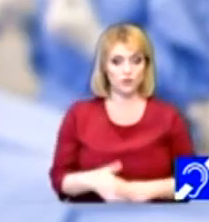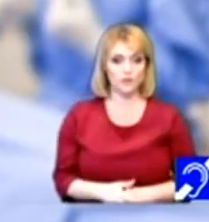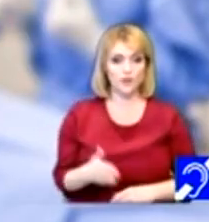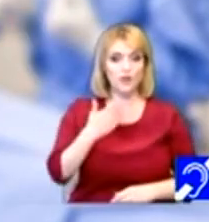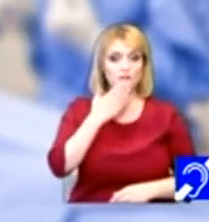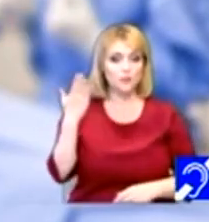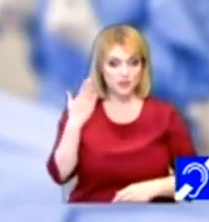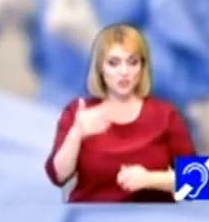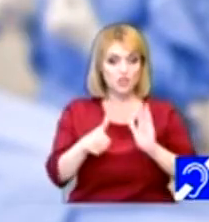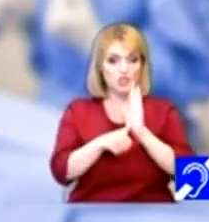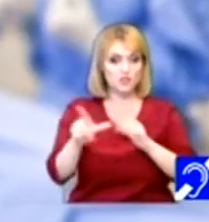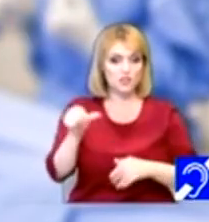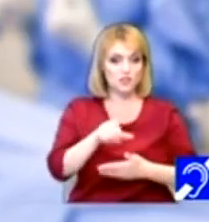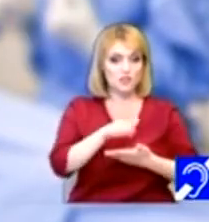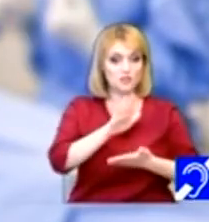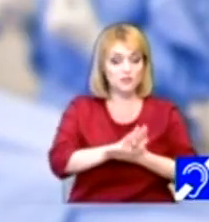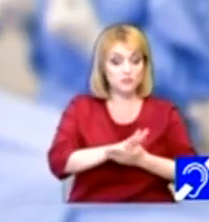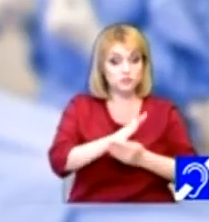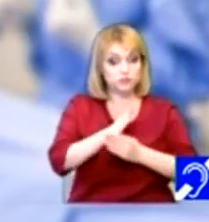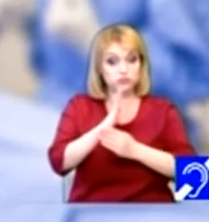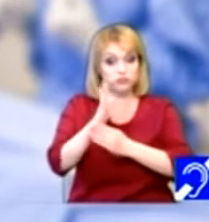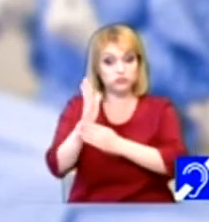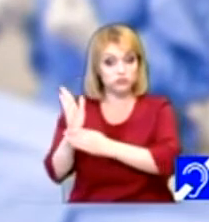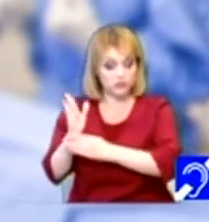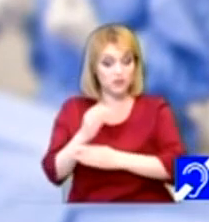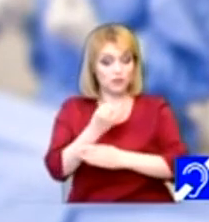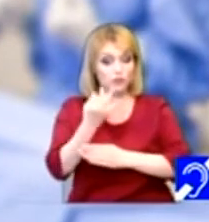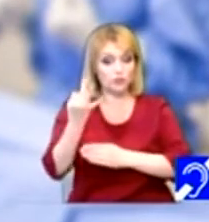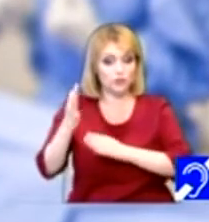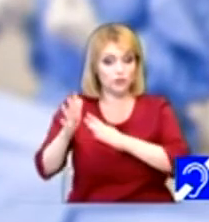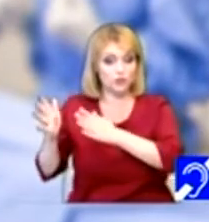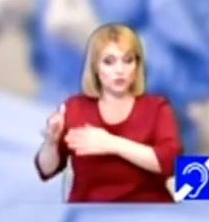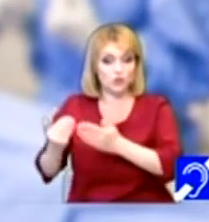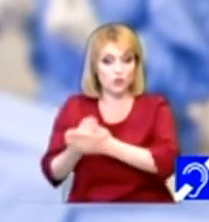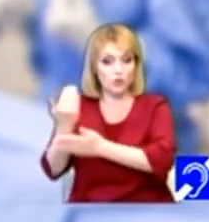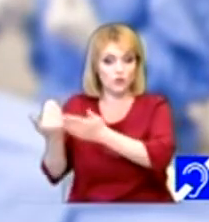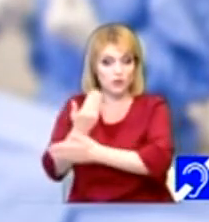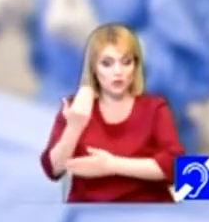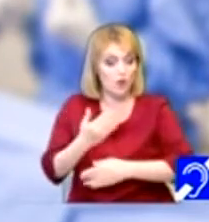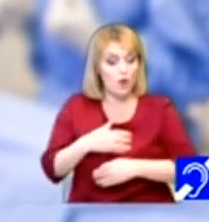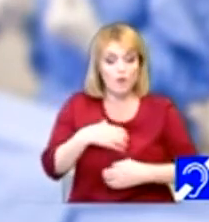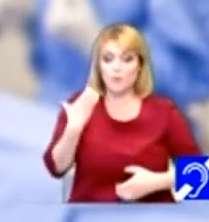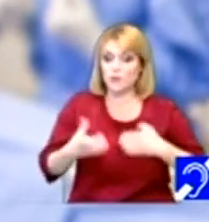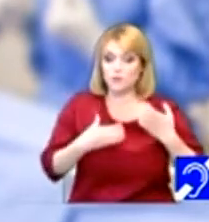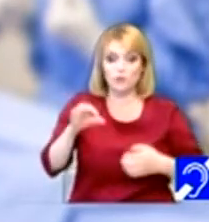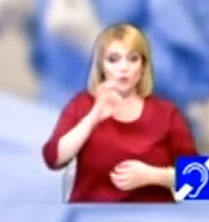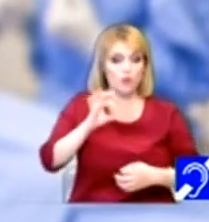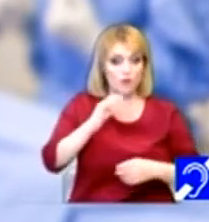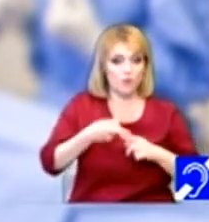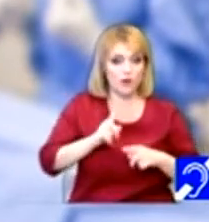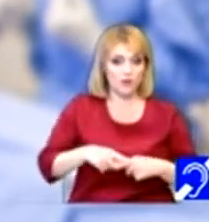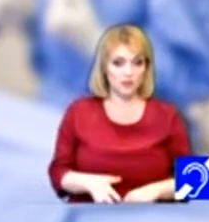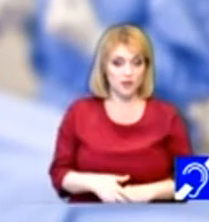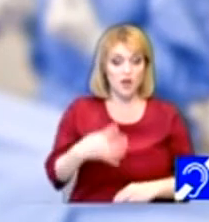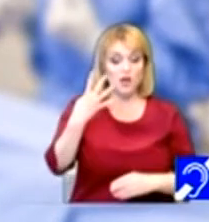În ultimele 6 săptămâni s-a înregistrat un trend în creștere la numărul de cazuri noi. Cifrele rămân îngrijorătoare în condițiile în care acum 4 zile